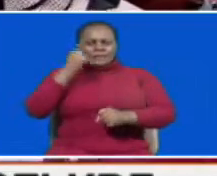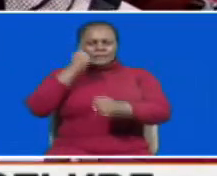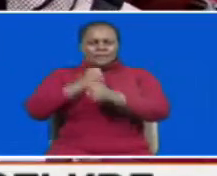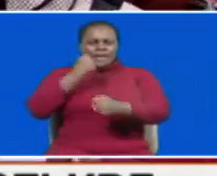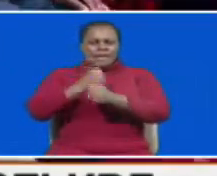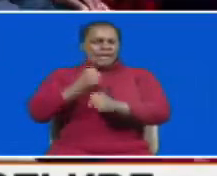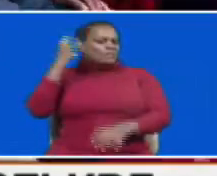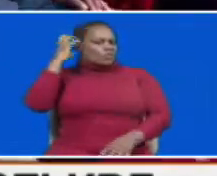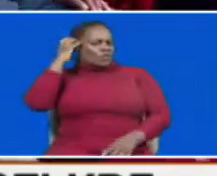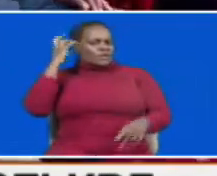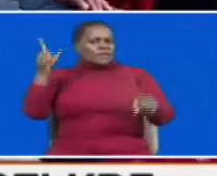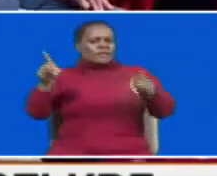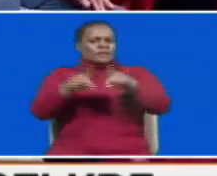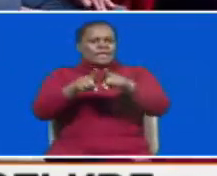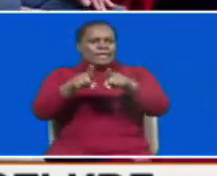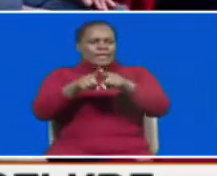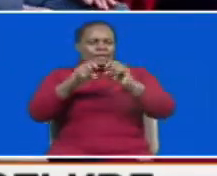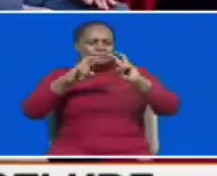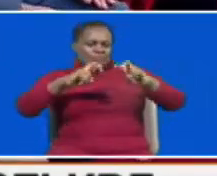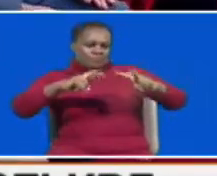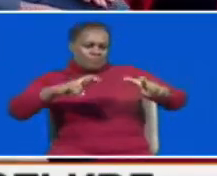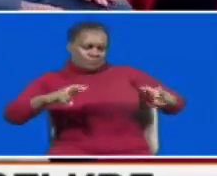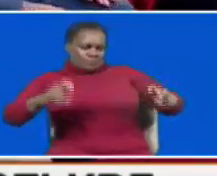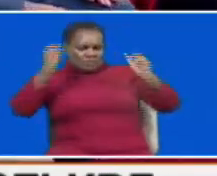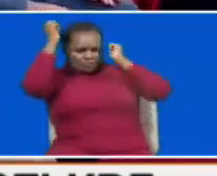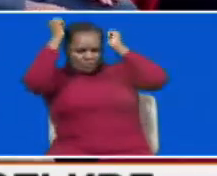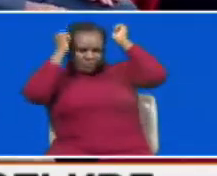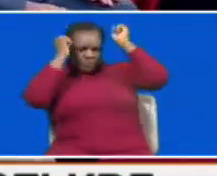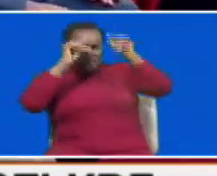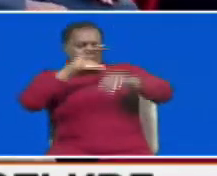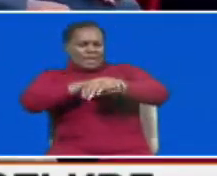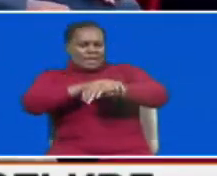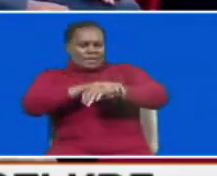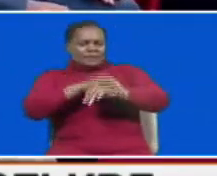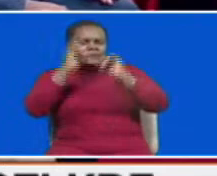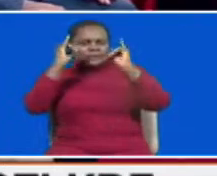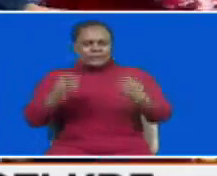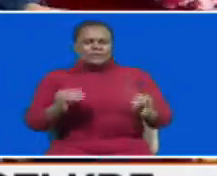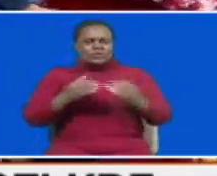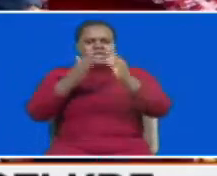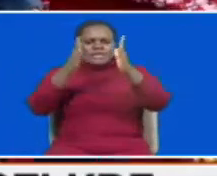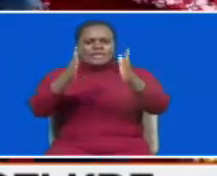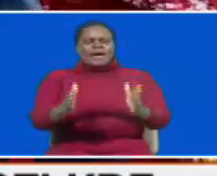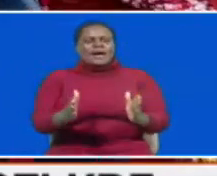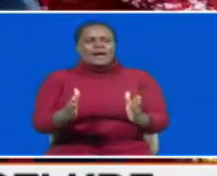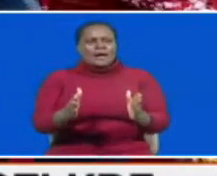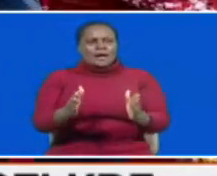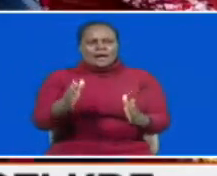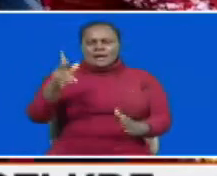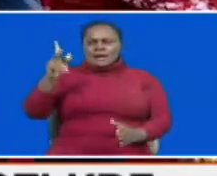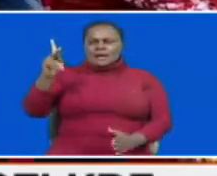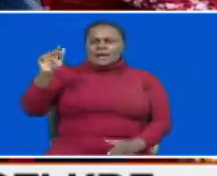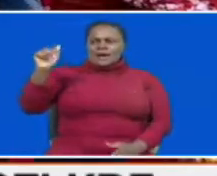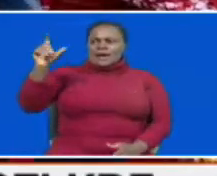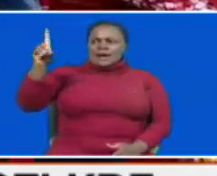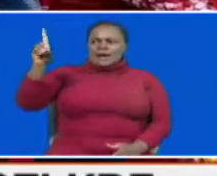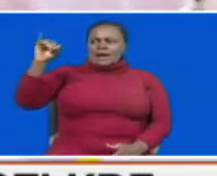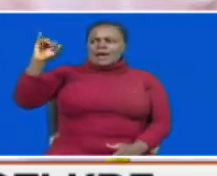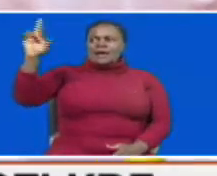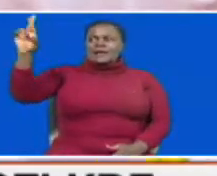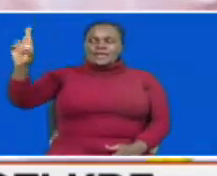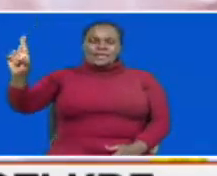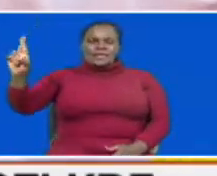College. Aidha, kitengo cha ujasusi kwenye jeshi kilipata mkurugenzi mpya Meja Jenerali Abdul Kadir Mohamed